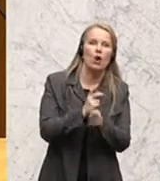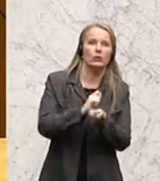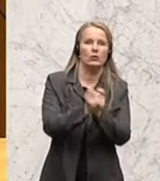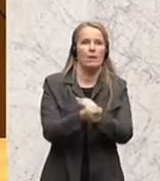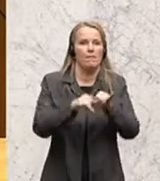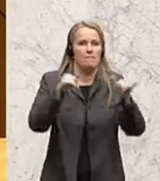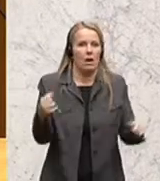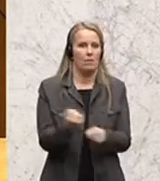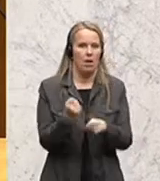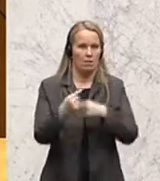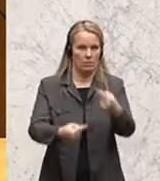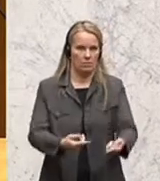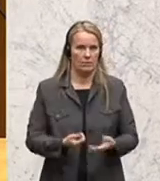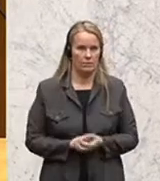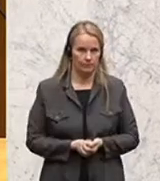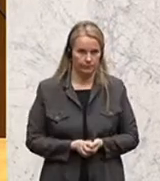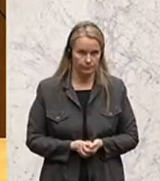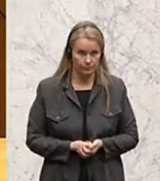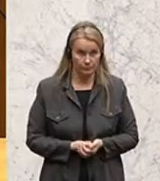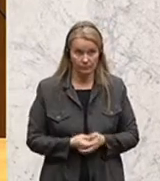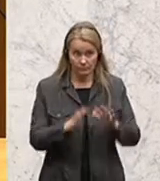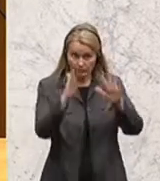Bank anfangen sollten.